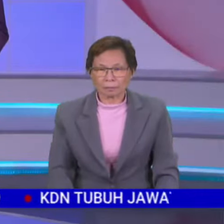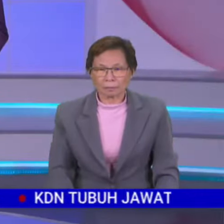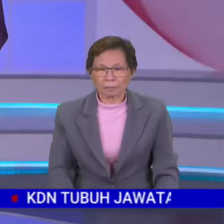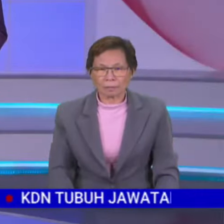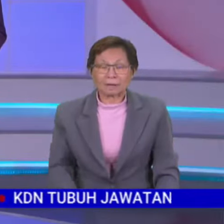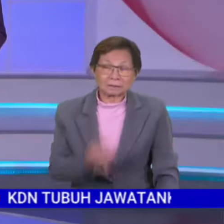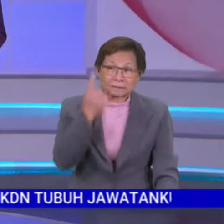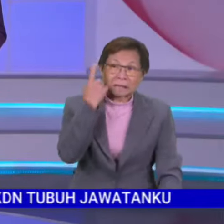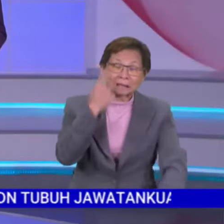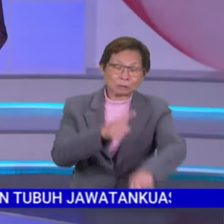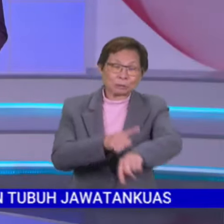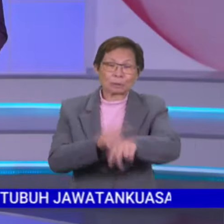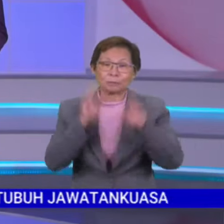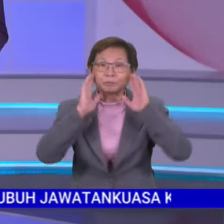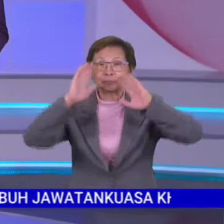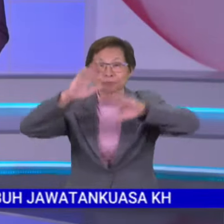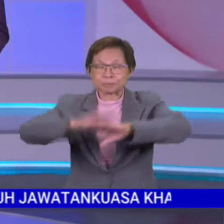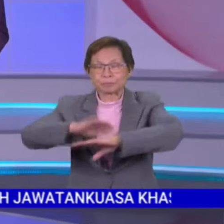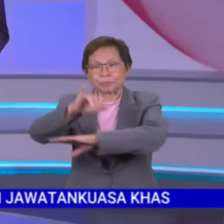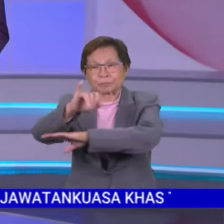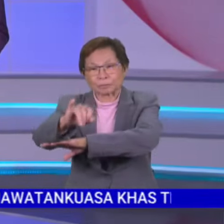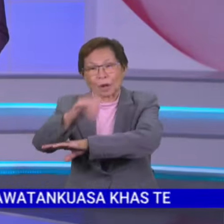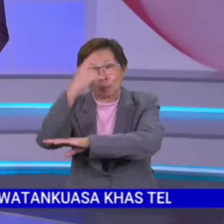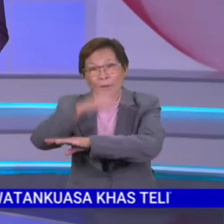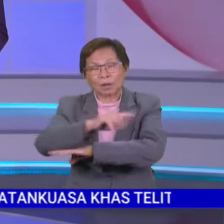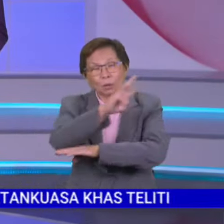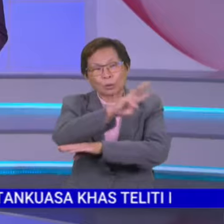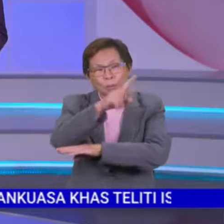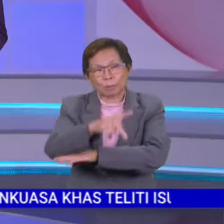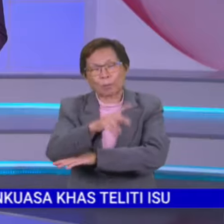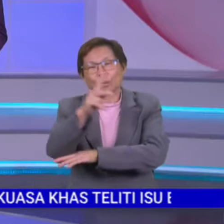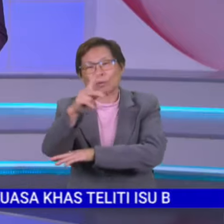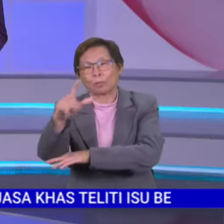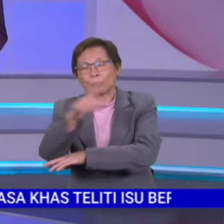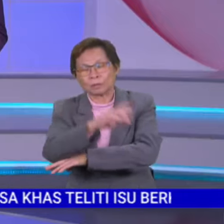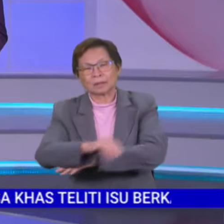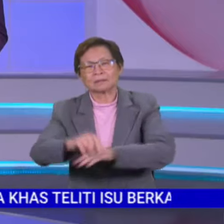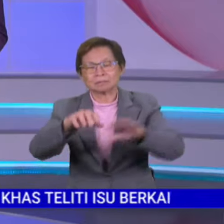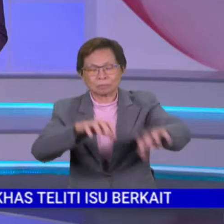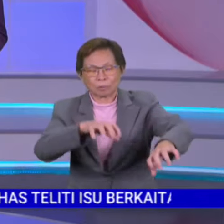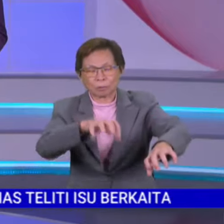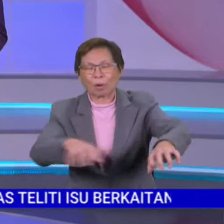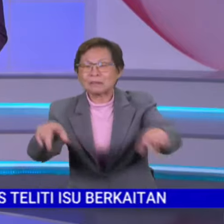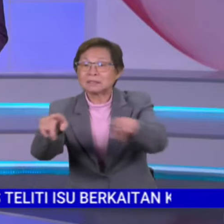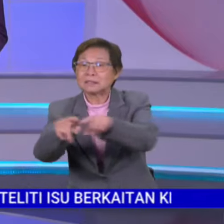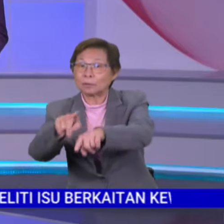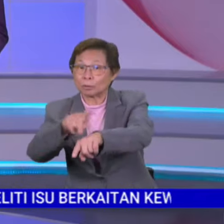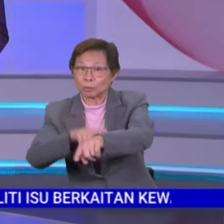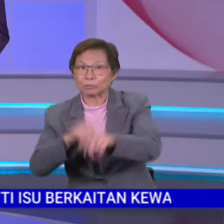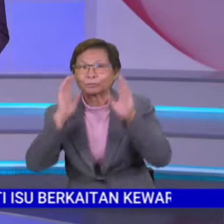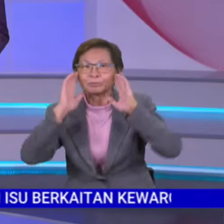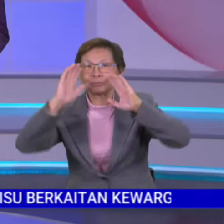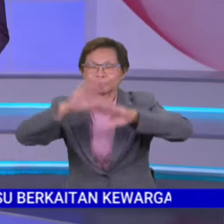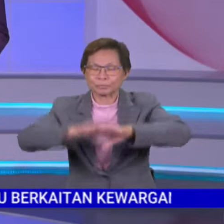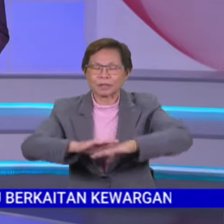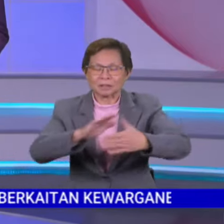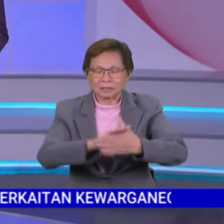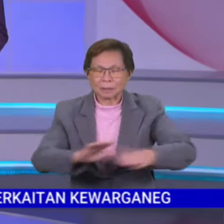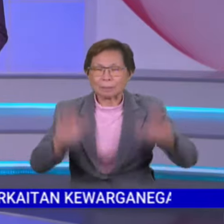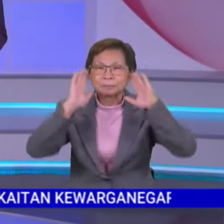Saudara, sebentar tadi telah masuk waktu solat fardu isyak bagi wilayah Persekutuan Kuala Lumpur dan kawasan-kawasan yang sama waktu dengannya.